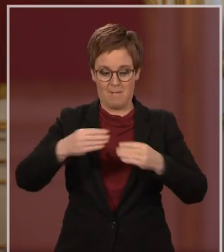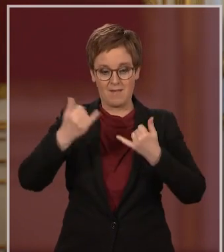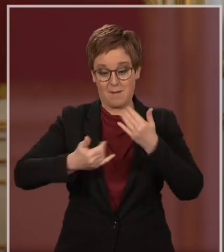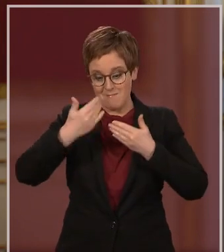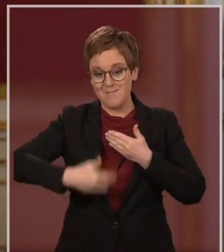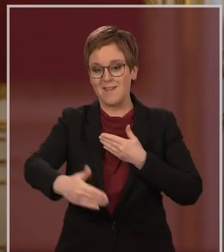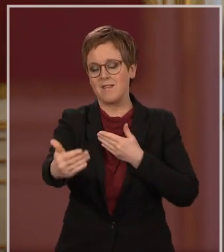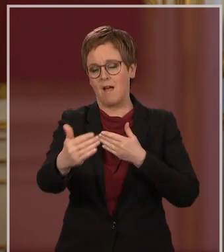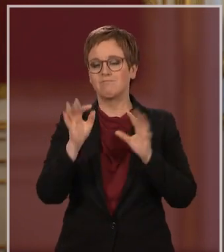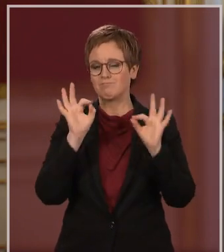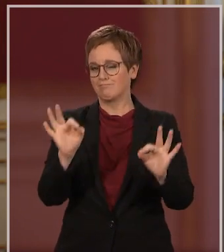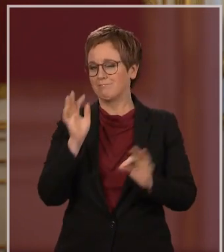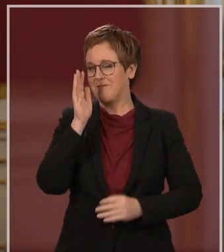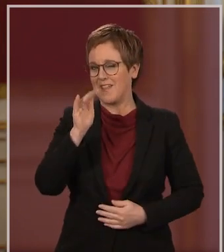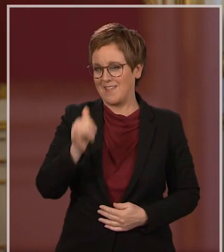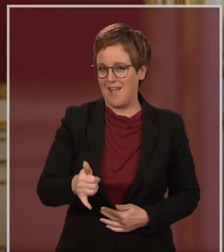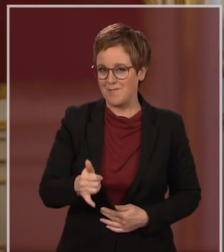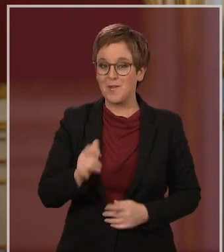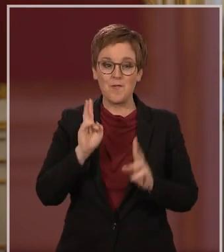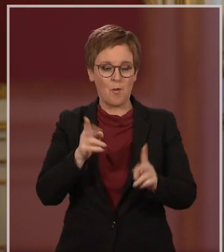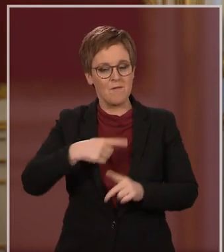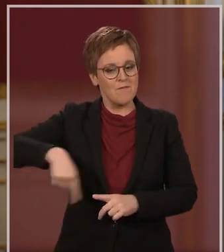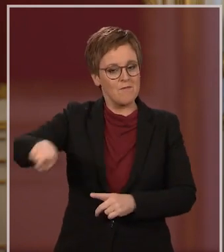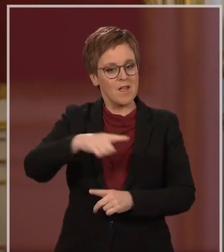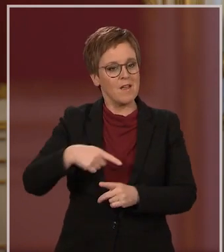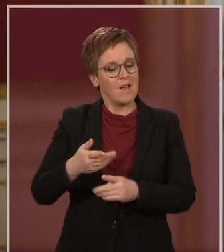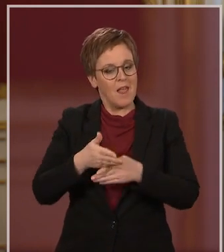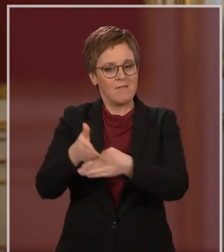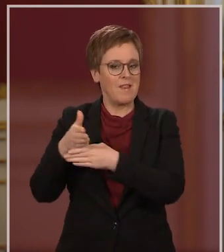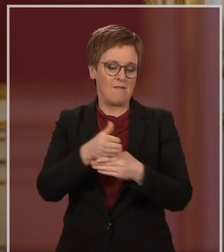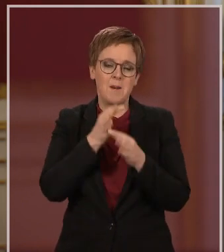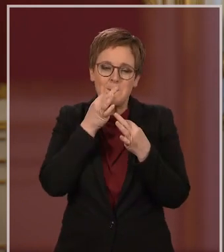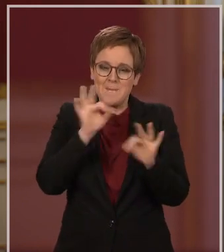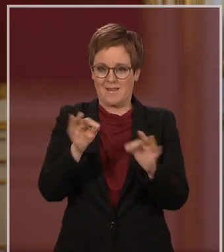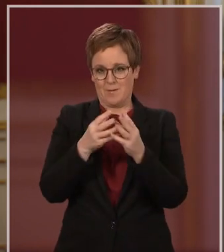Jahr gut werden, weil wir einander so am besten helfen.